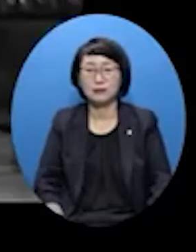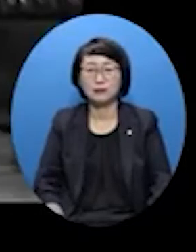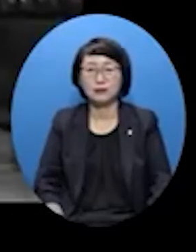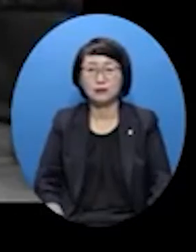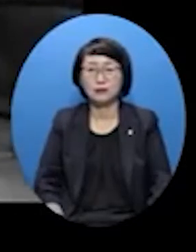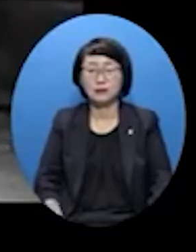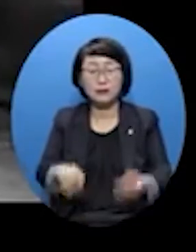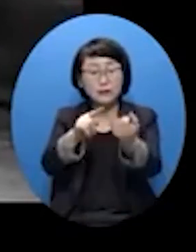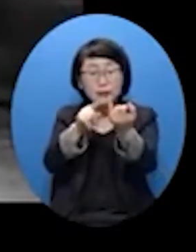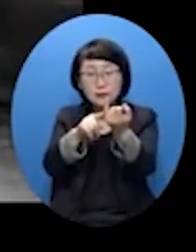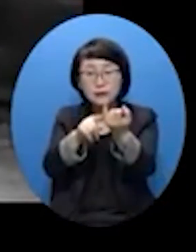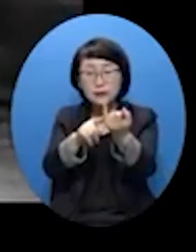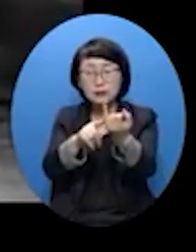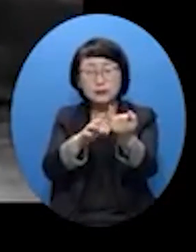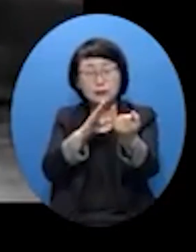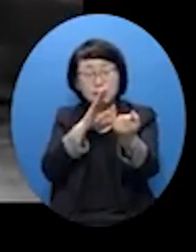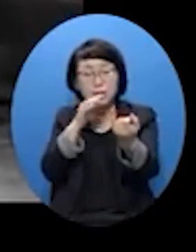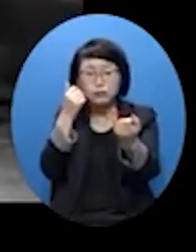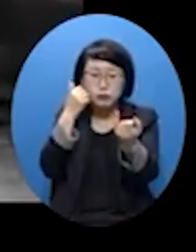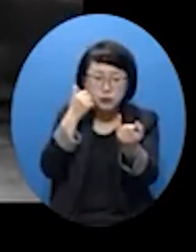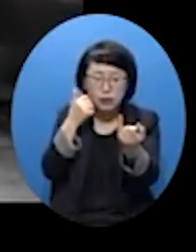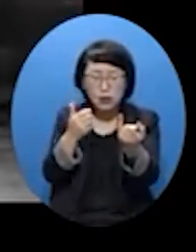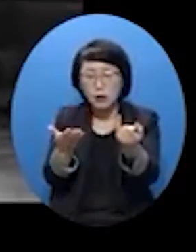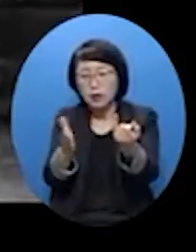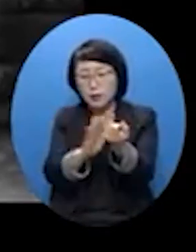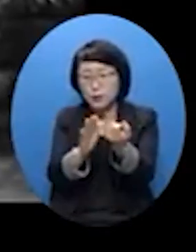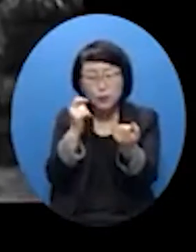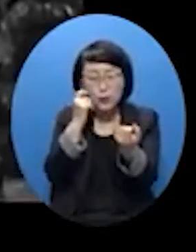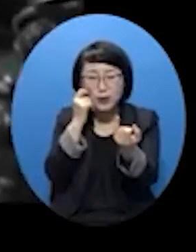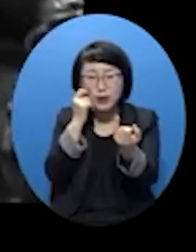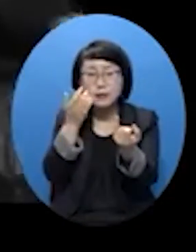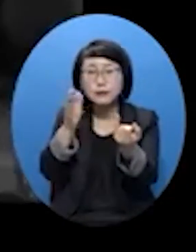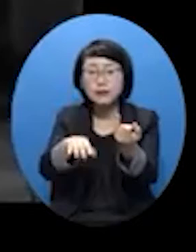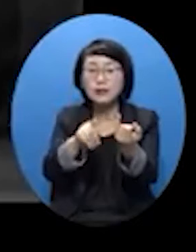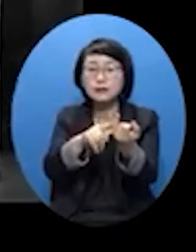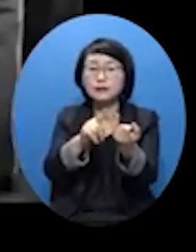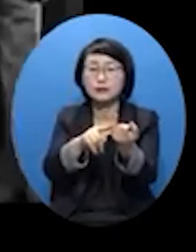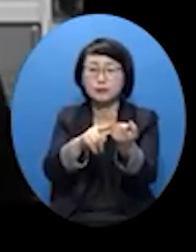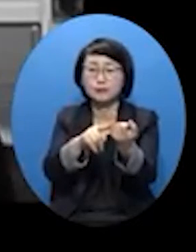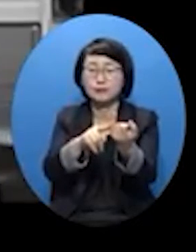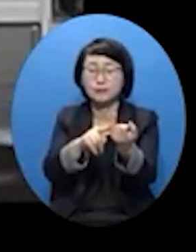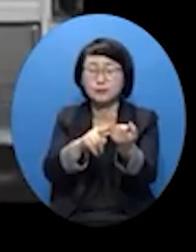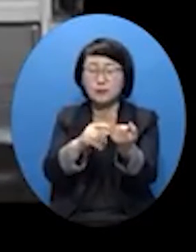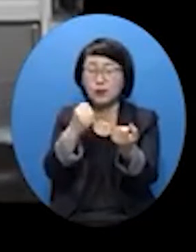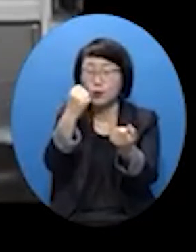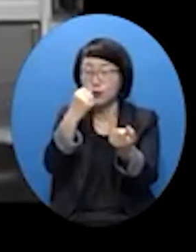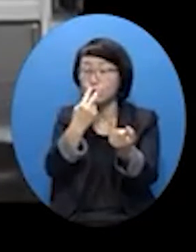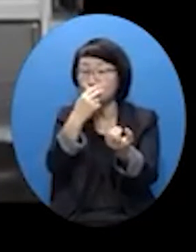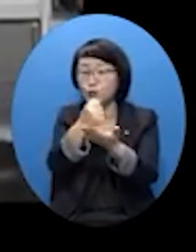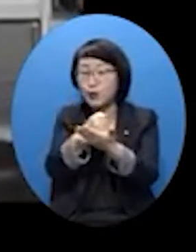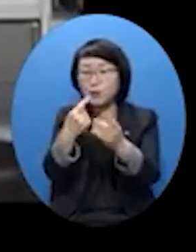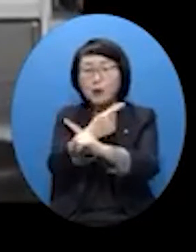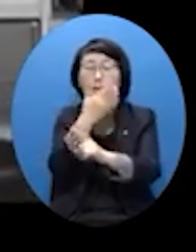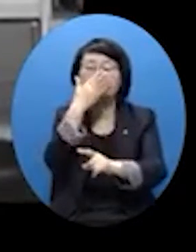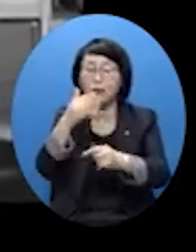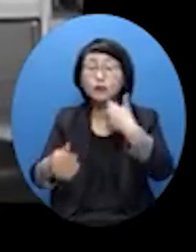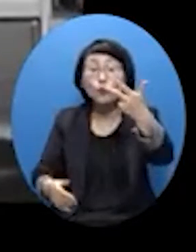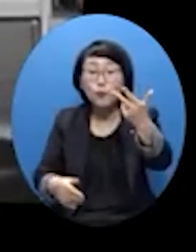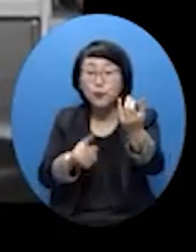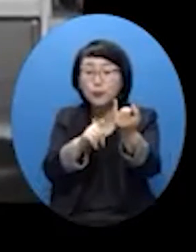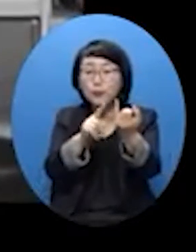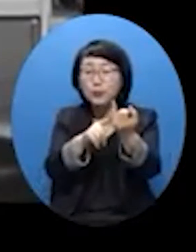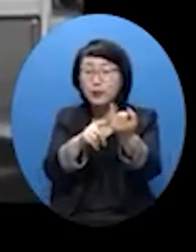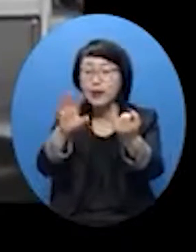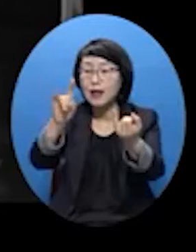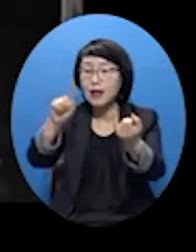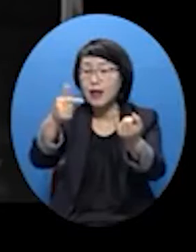이 아이를 도저히 어떻게 감당할 수가 없었습니다. 그런데 이 아이의 운명을 바꾼 일이 일어났습니다. 7살 때